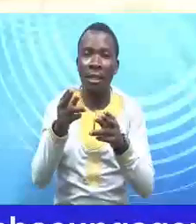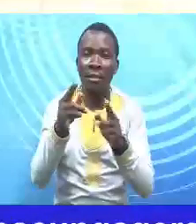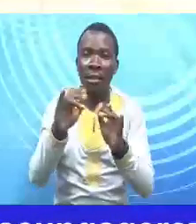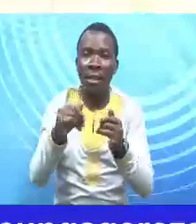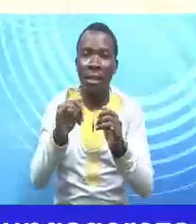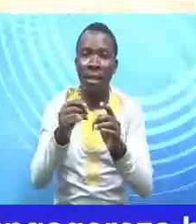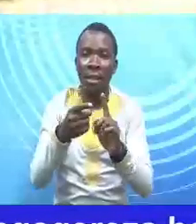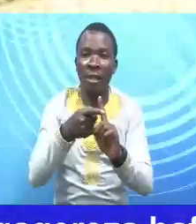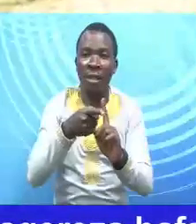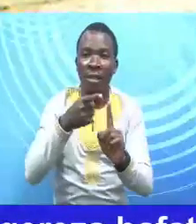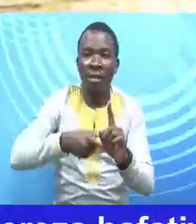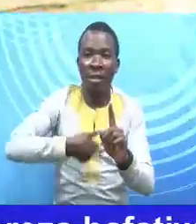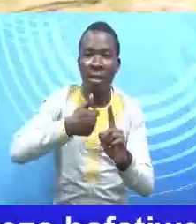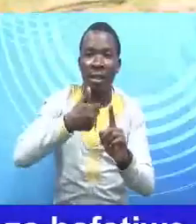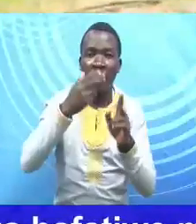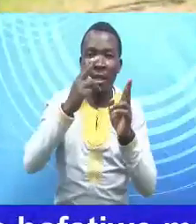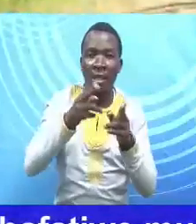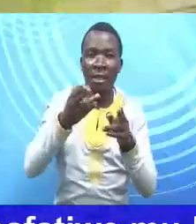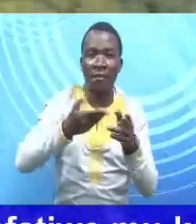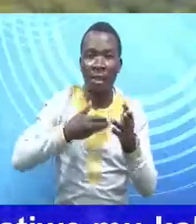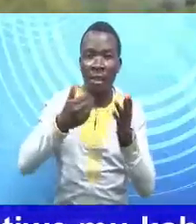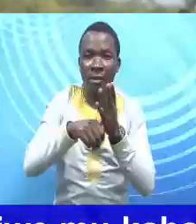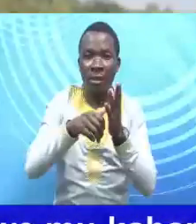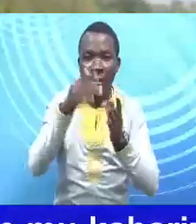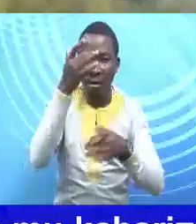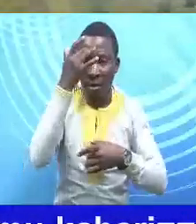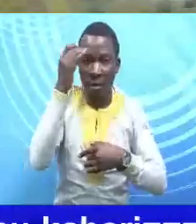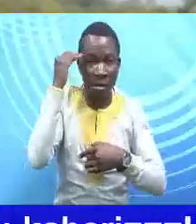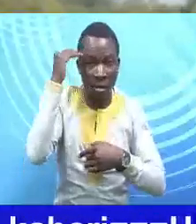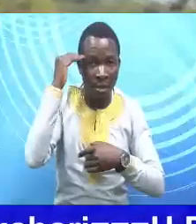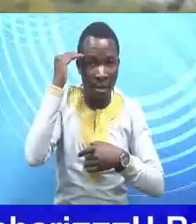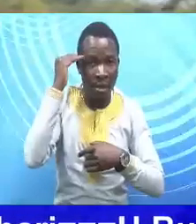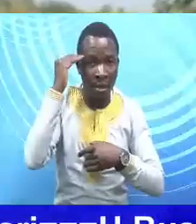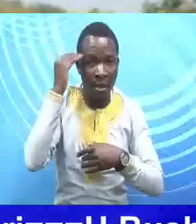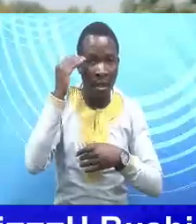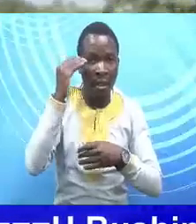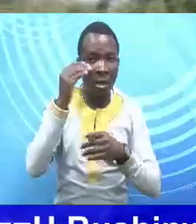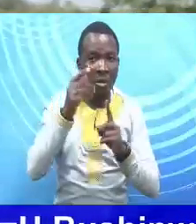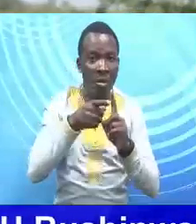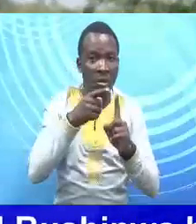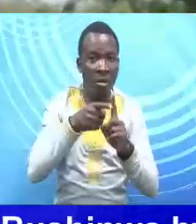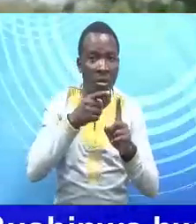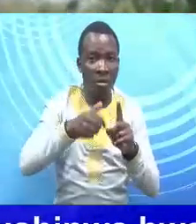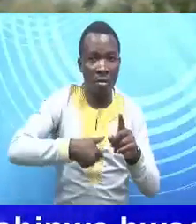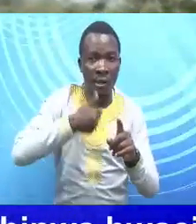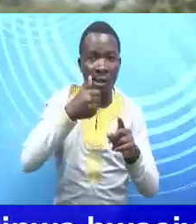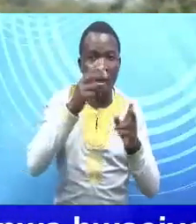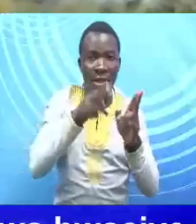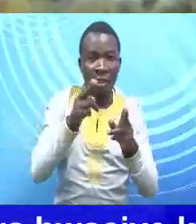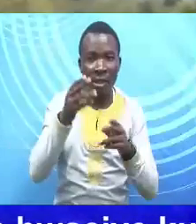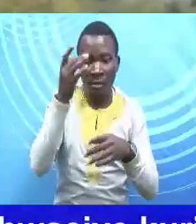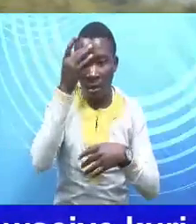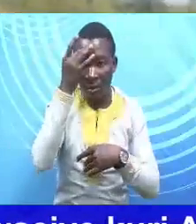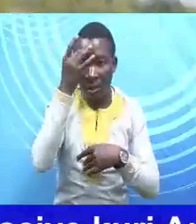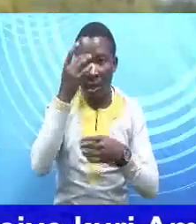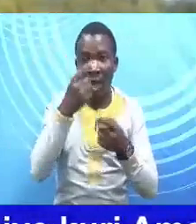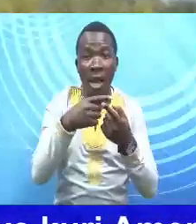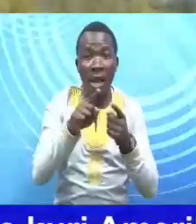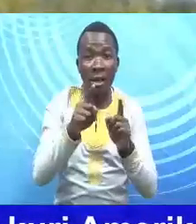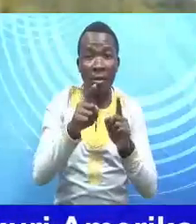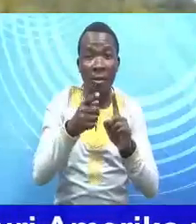Ibyo bavuga ko ngo yari asanzwe afite ikibazo cy'uburwayi bwo mu mutwe. Kugira ngo yiyahure, n'ubundi yari asanzwe n'ubundi ari umurwayi, ariko ubundi yari yiyahuye